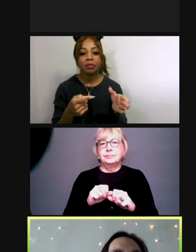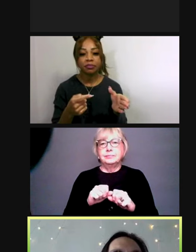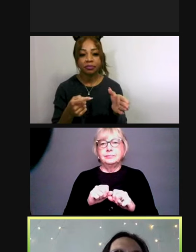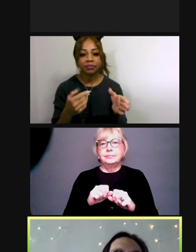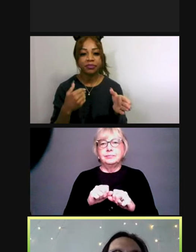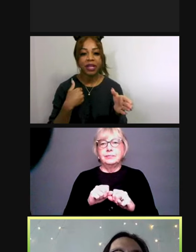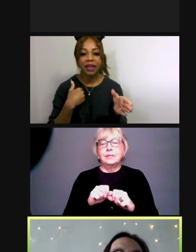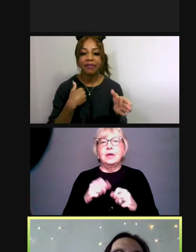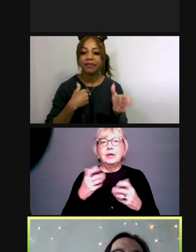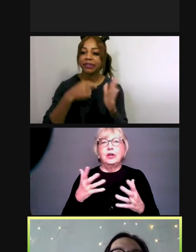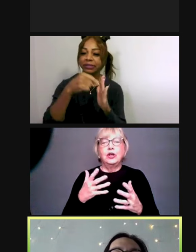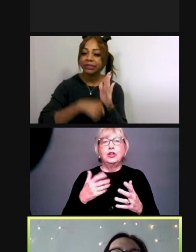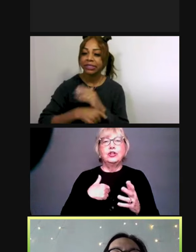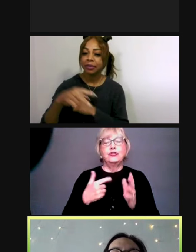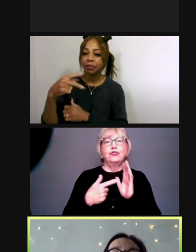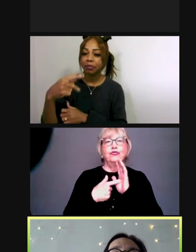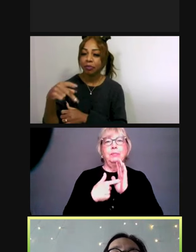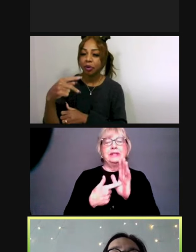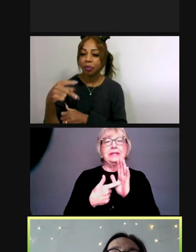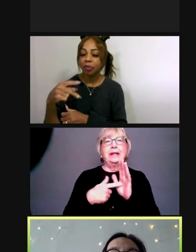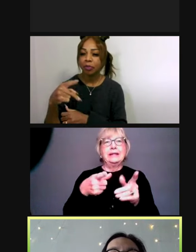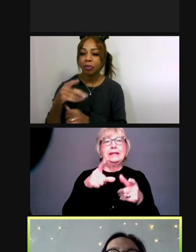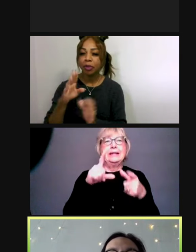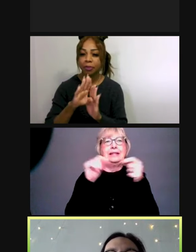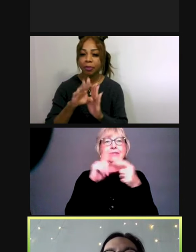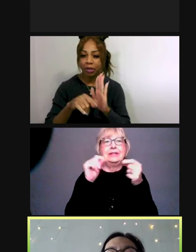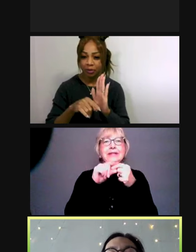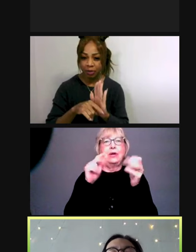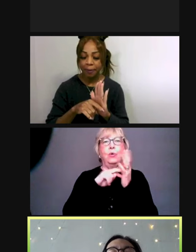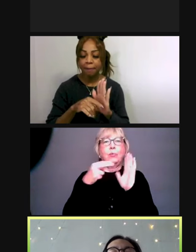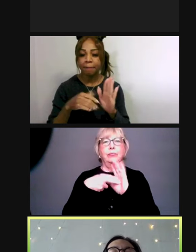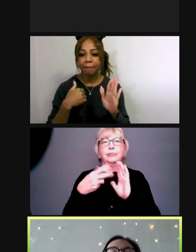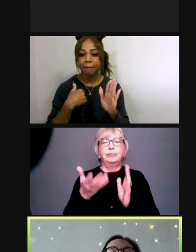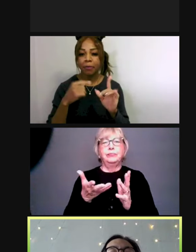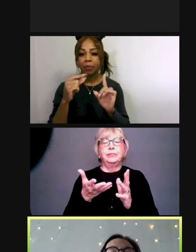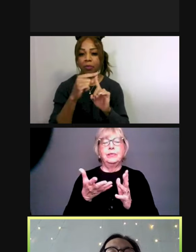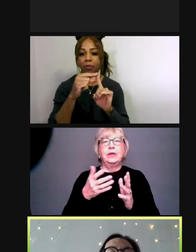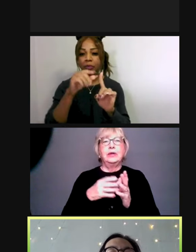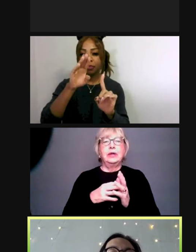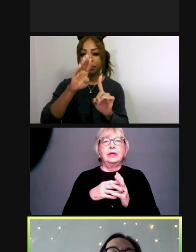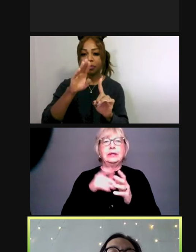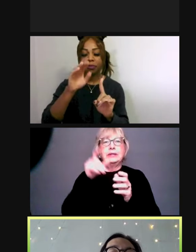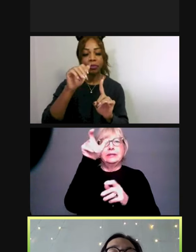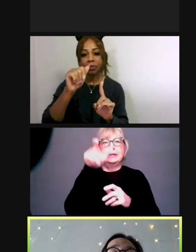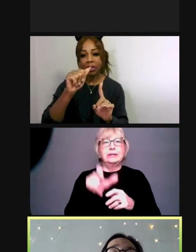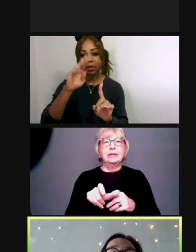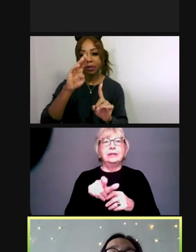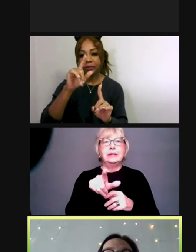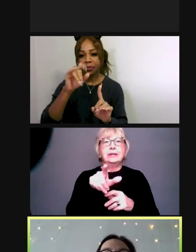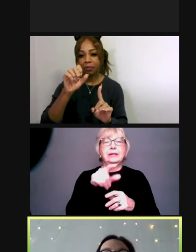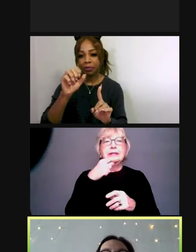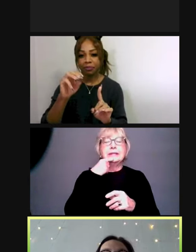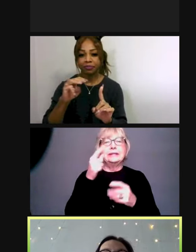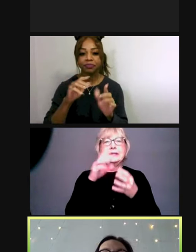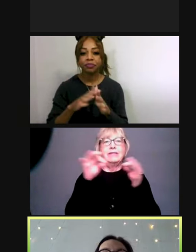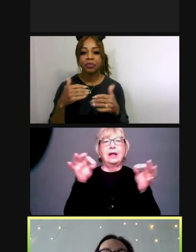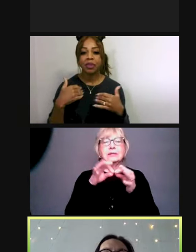Je présente cette définition qui est sur un fond dégradé en violet et qui dit